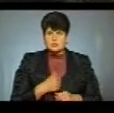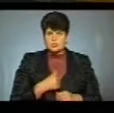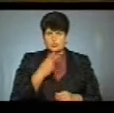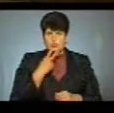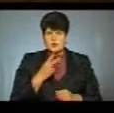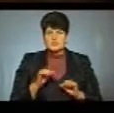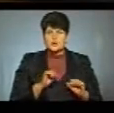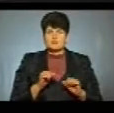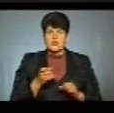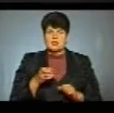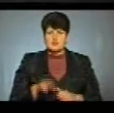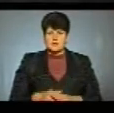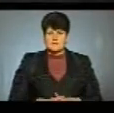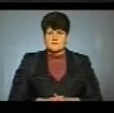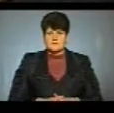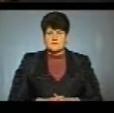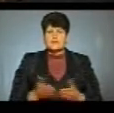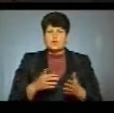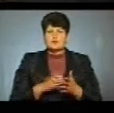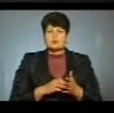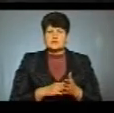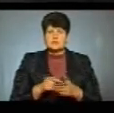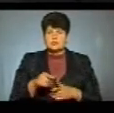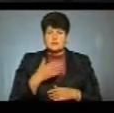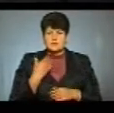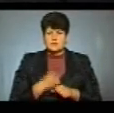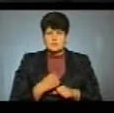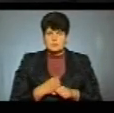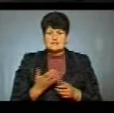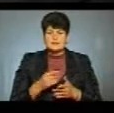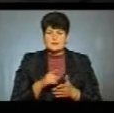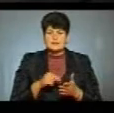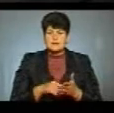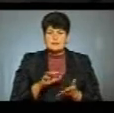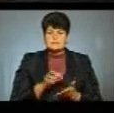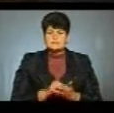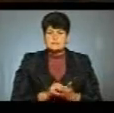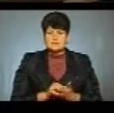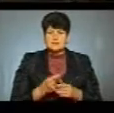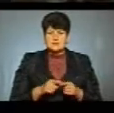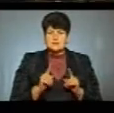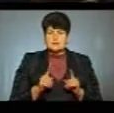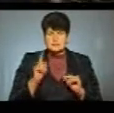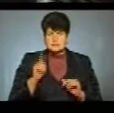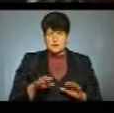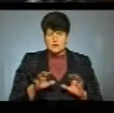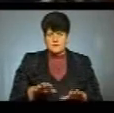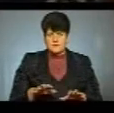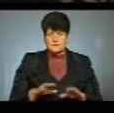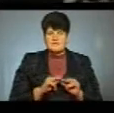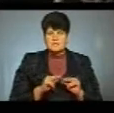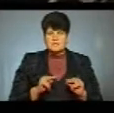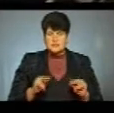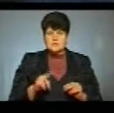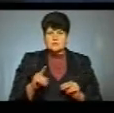це розпорядження. З якої причини відсутній? Ну, якими питаннями займається? Це знає тільки голова. Викладач